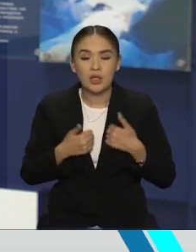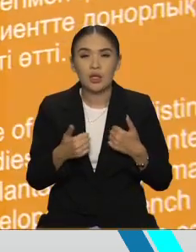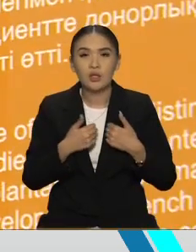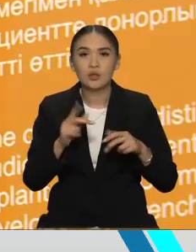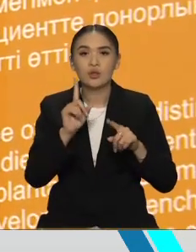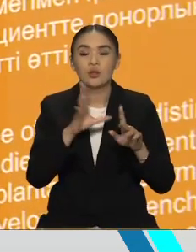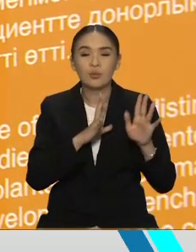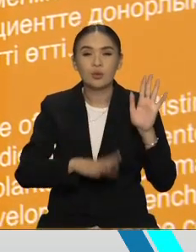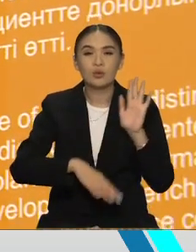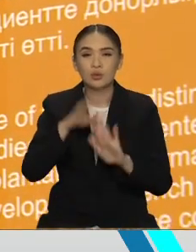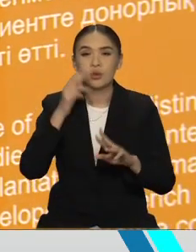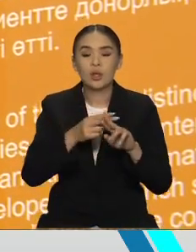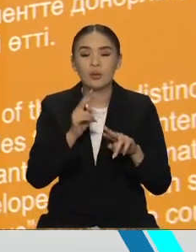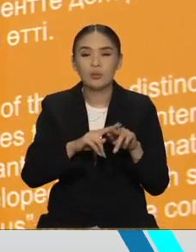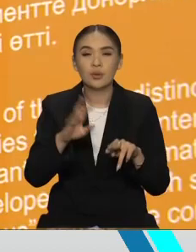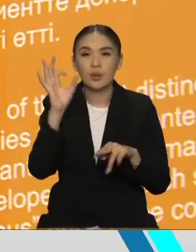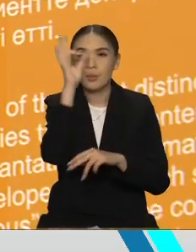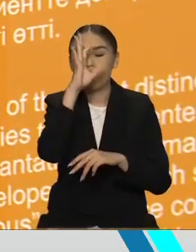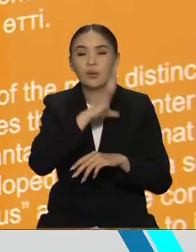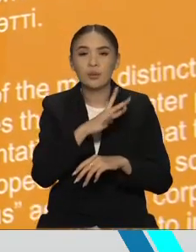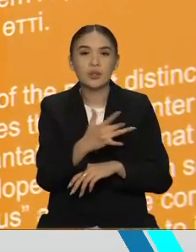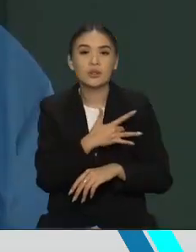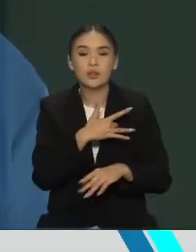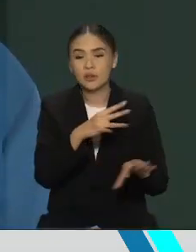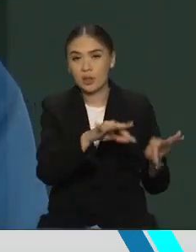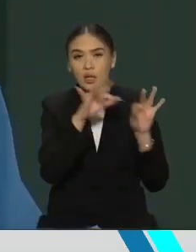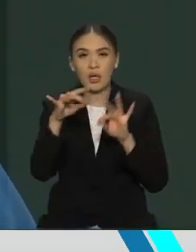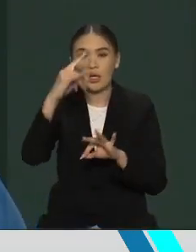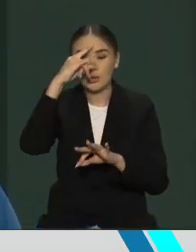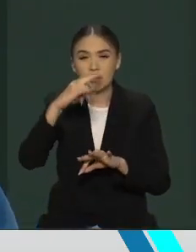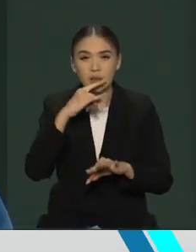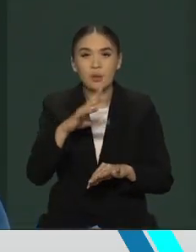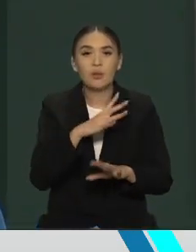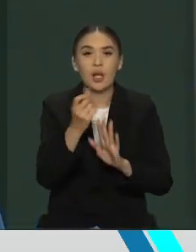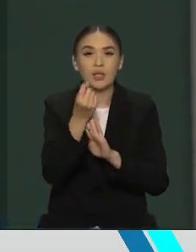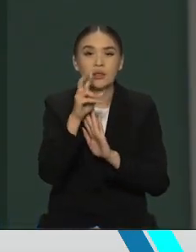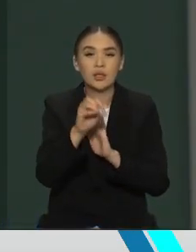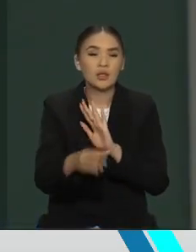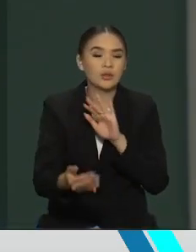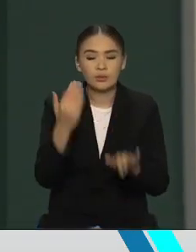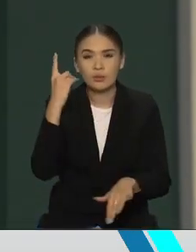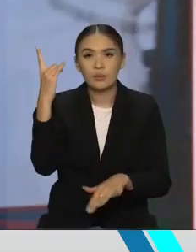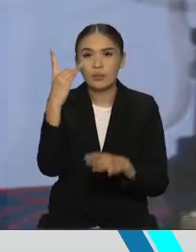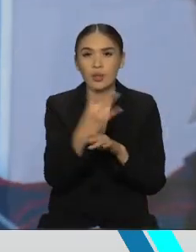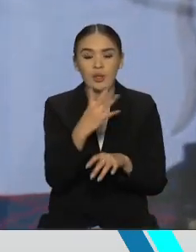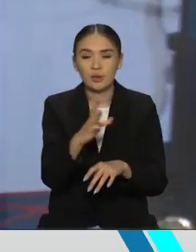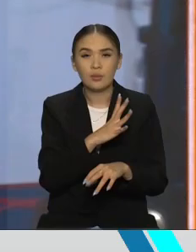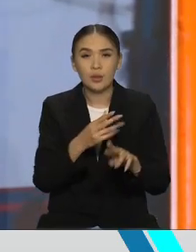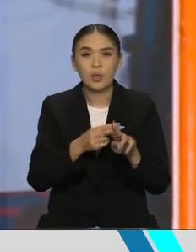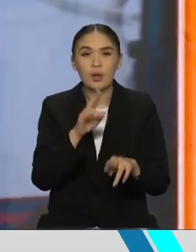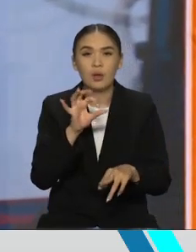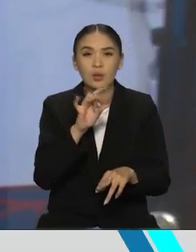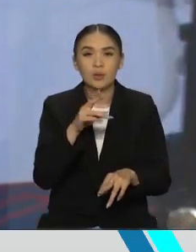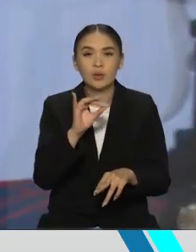желудочка. Напомню, первую трансплантацию сердца в Казахстане провели порядка 11 лет назад. За эти годы отечественные